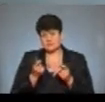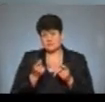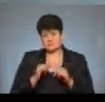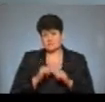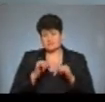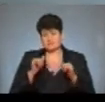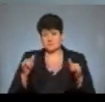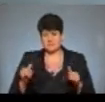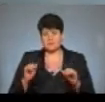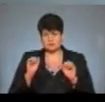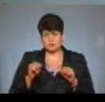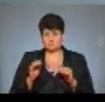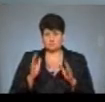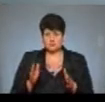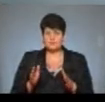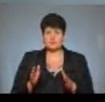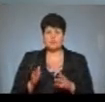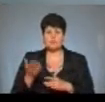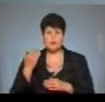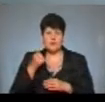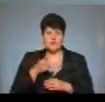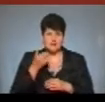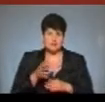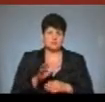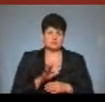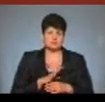ріст ціни. Звичайно, якщо попередній рік